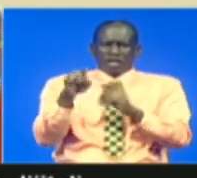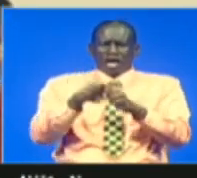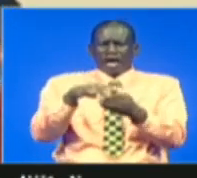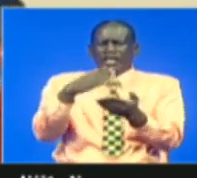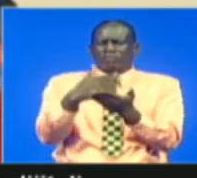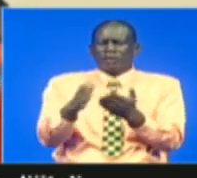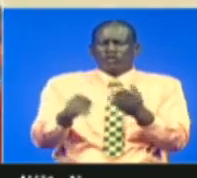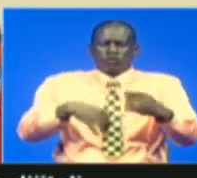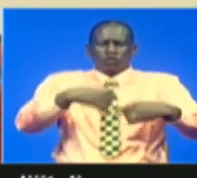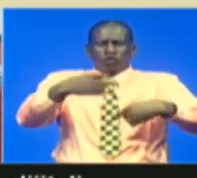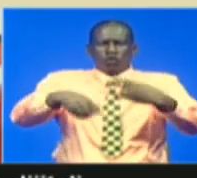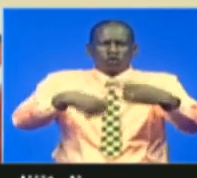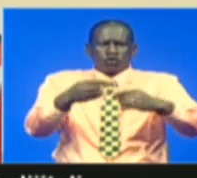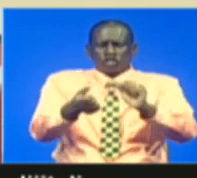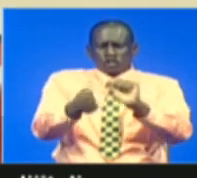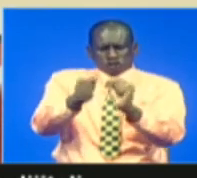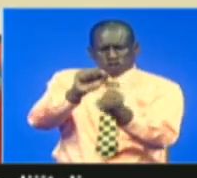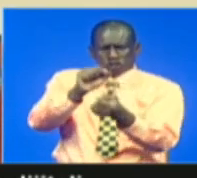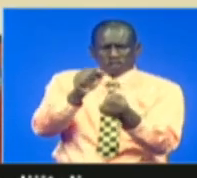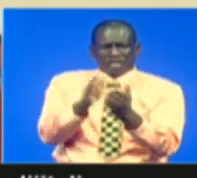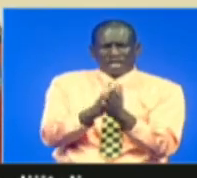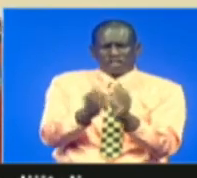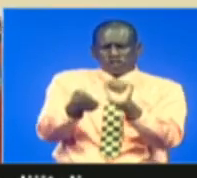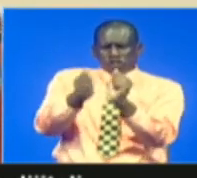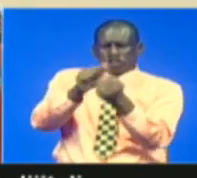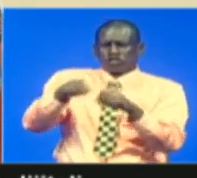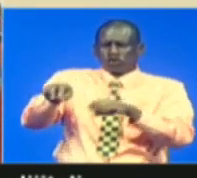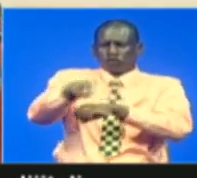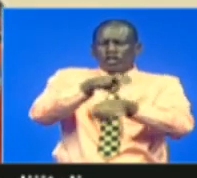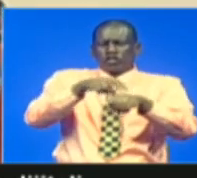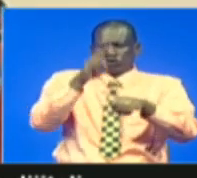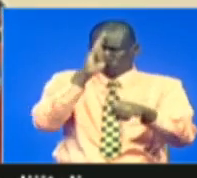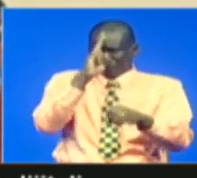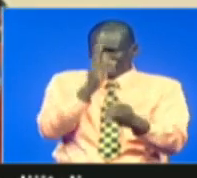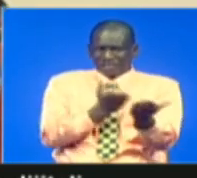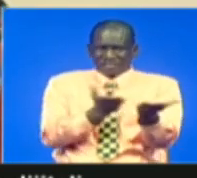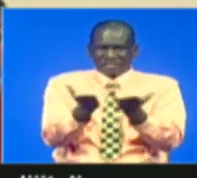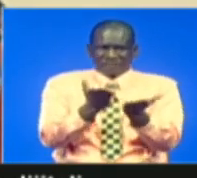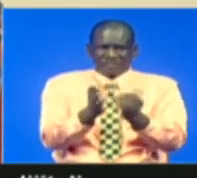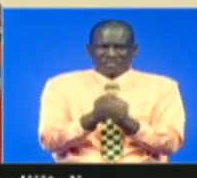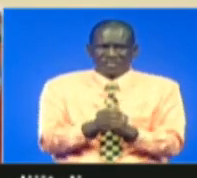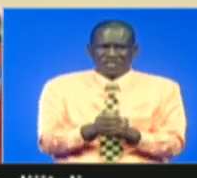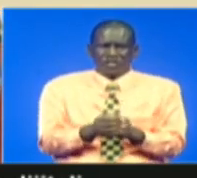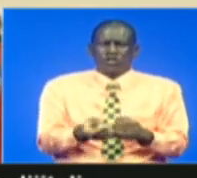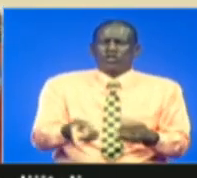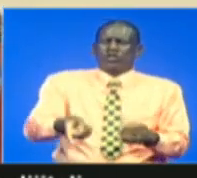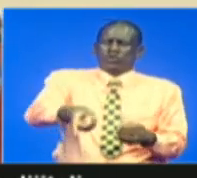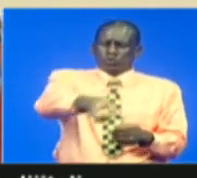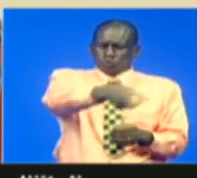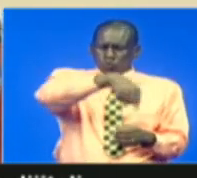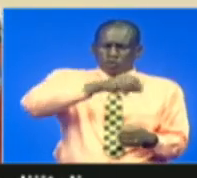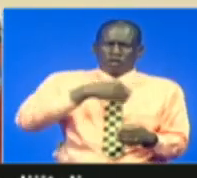the ongoing reforms and the transformation in the National Police Service, we have made